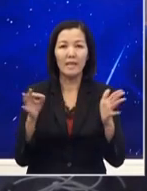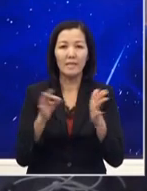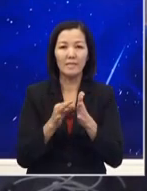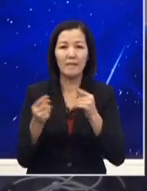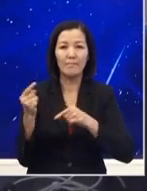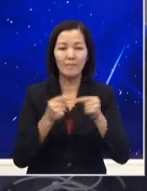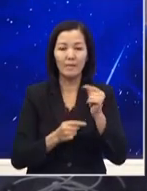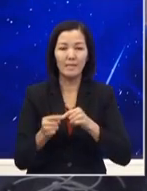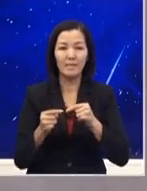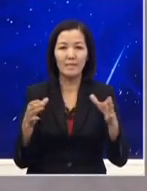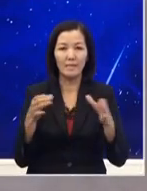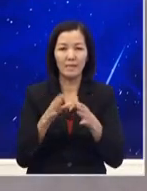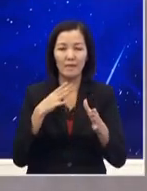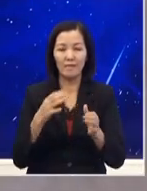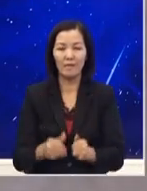задача бизнес-наставников.